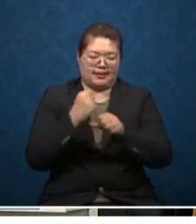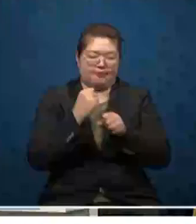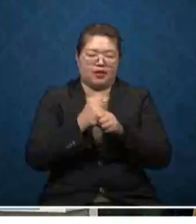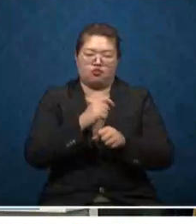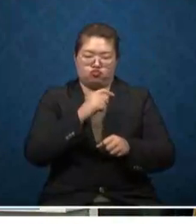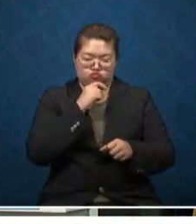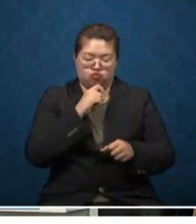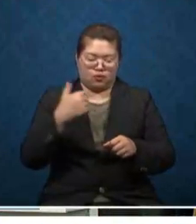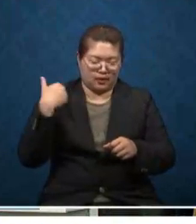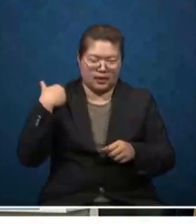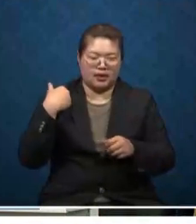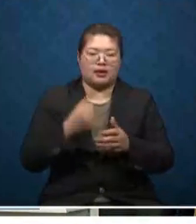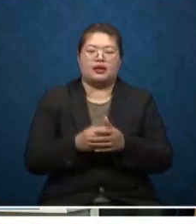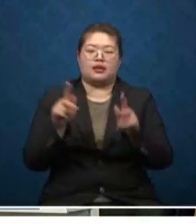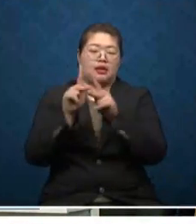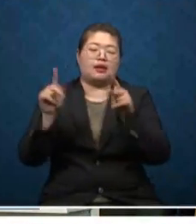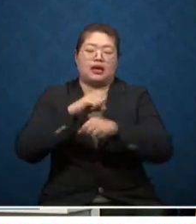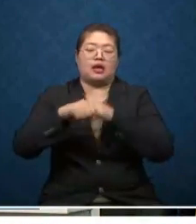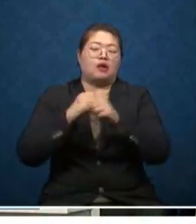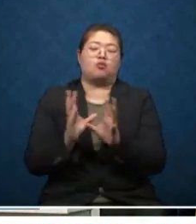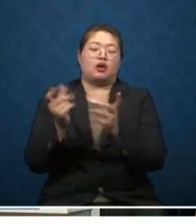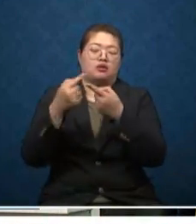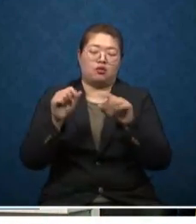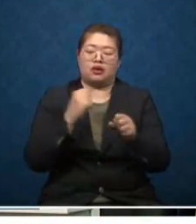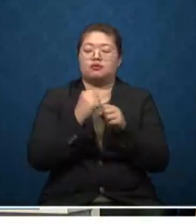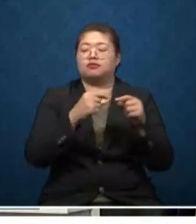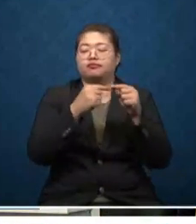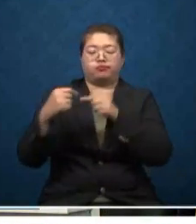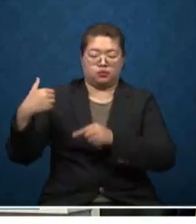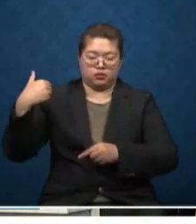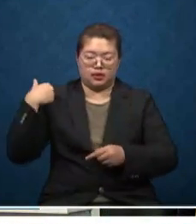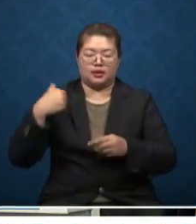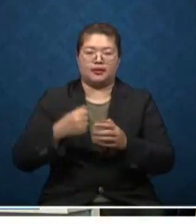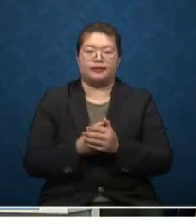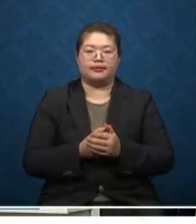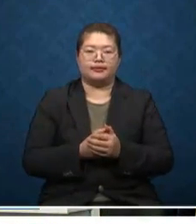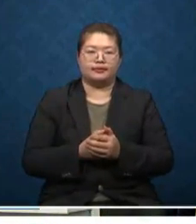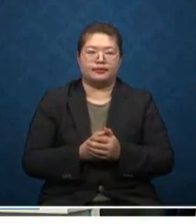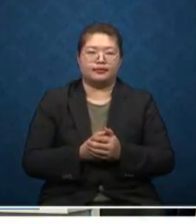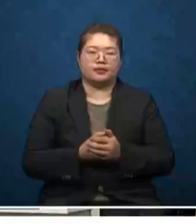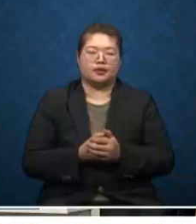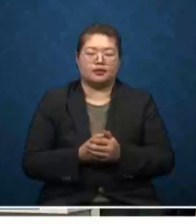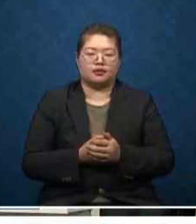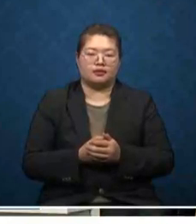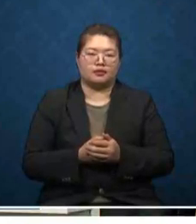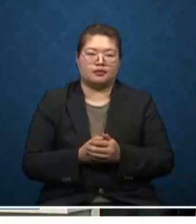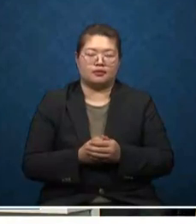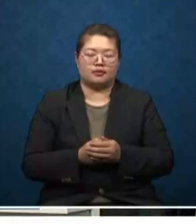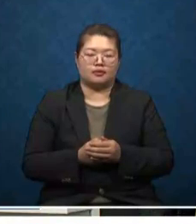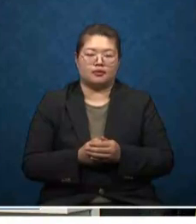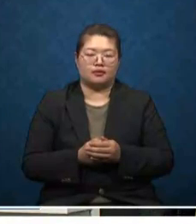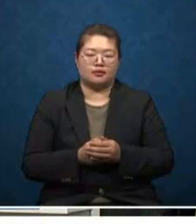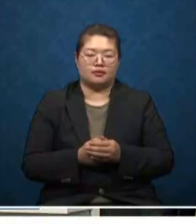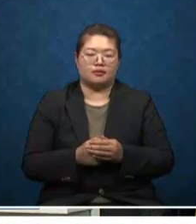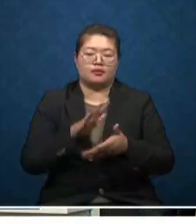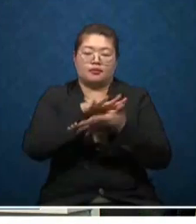กรรมการไม่อยู่อีกอย่างนึงที่สำคัญนึงก็คือว่าการที่นำเอาประเด็นปฏิรูปไปไว้ในแผนปฏิบั